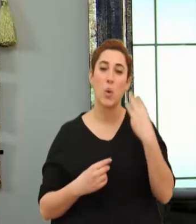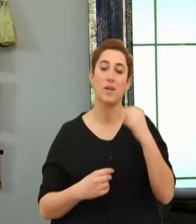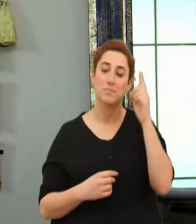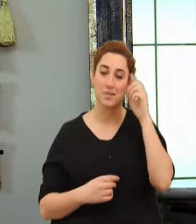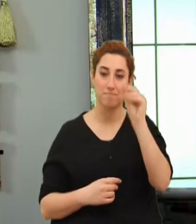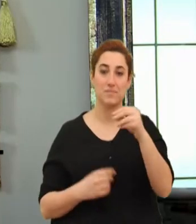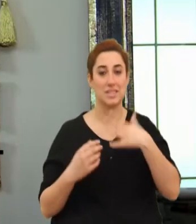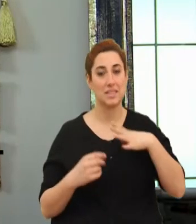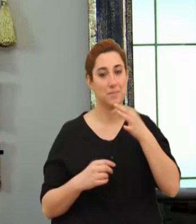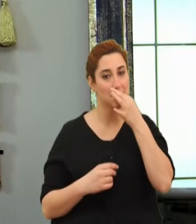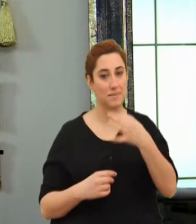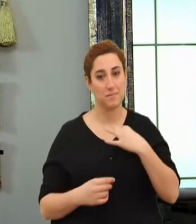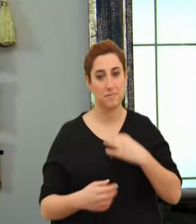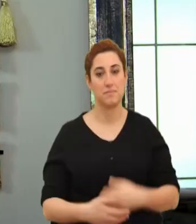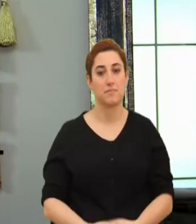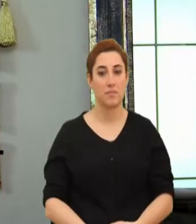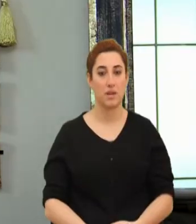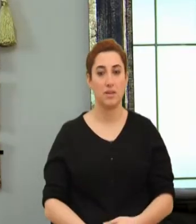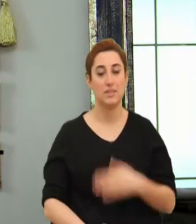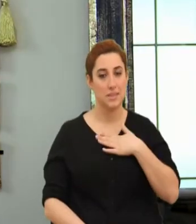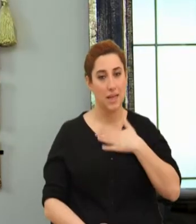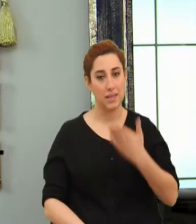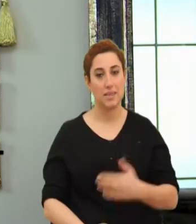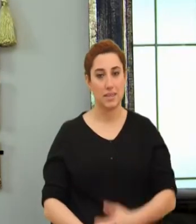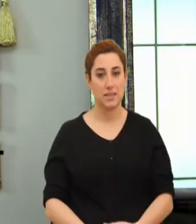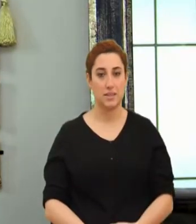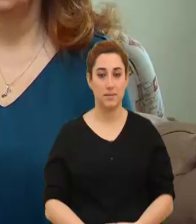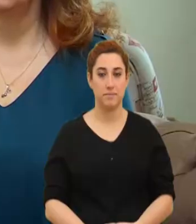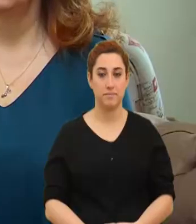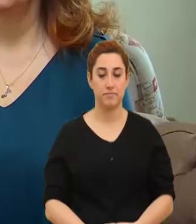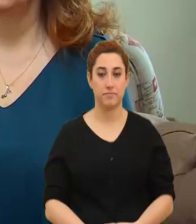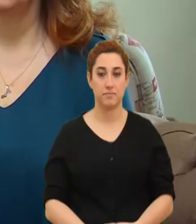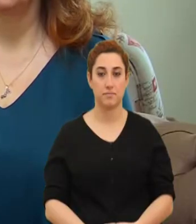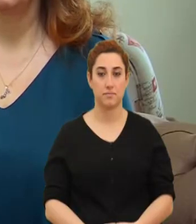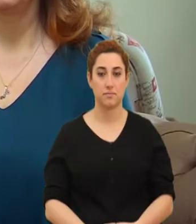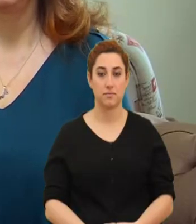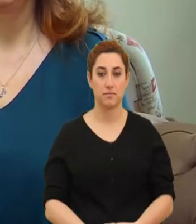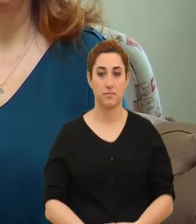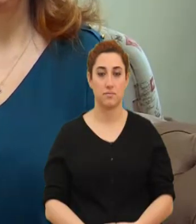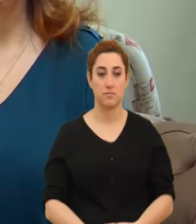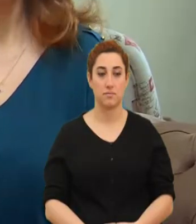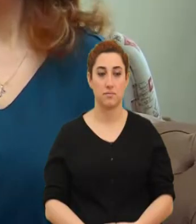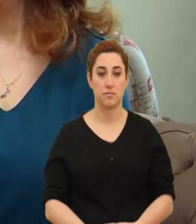uyarmak istedim. Müsaadenizle efendim. Saygı, hürmet. Allah. Dur bakayım, dur.